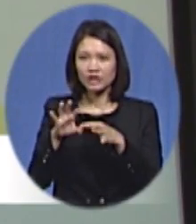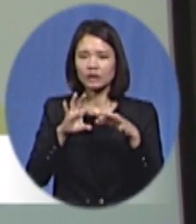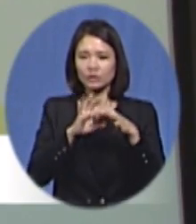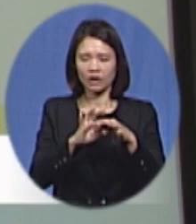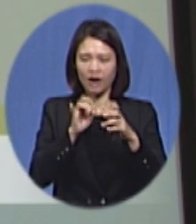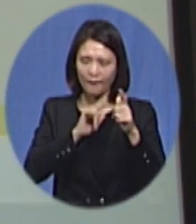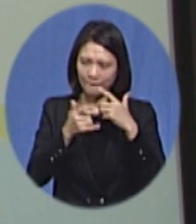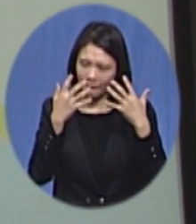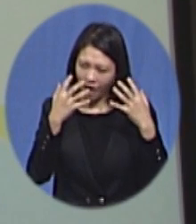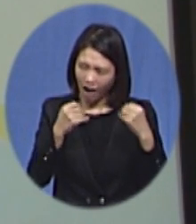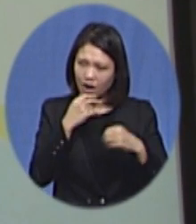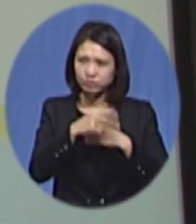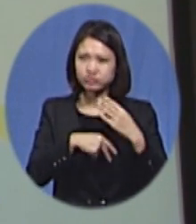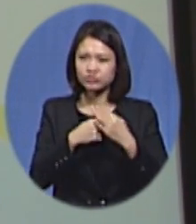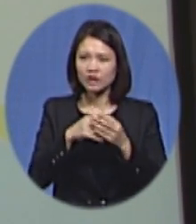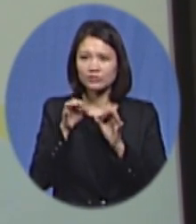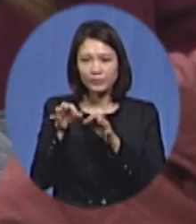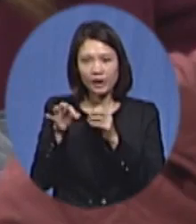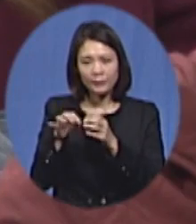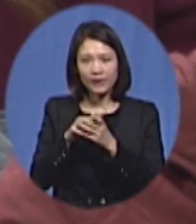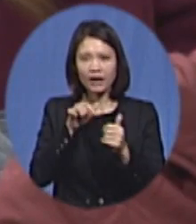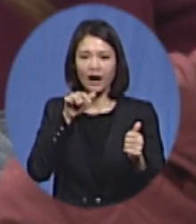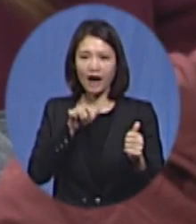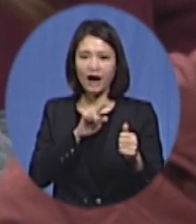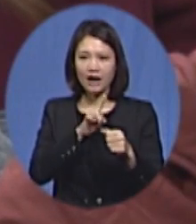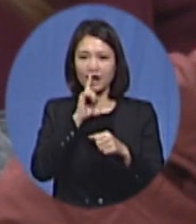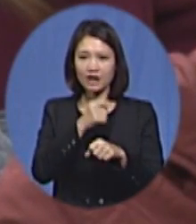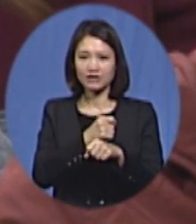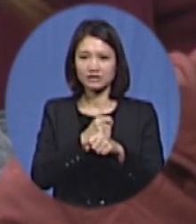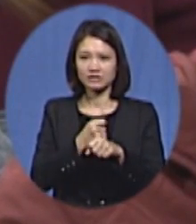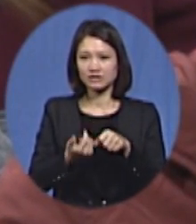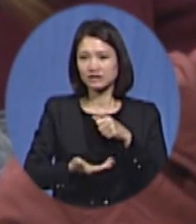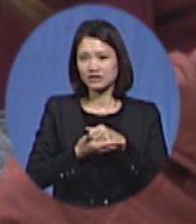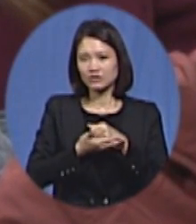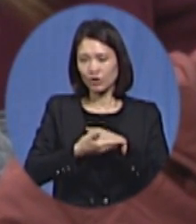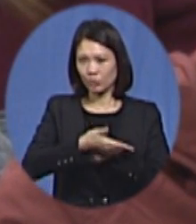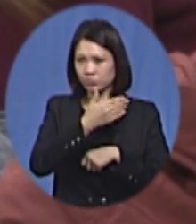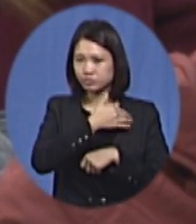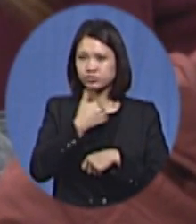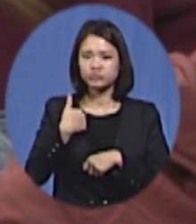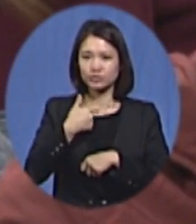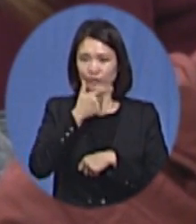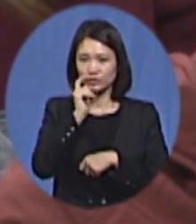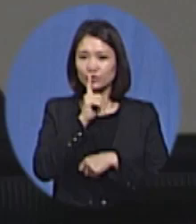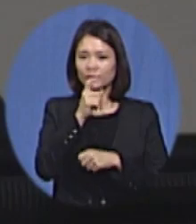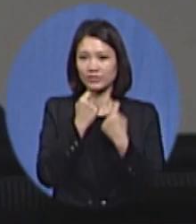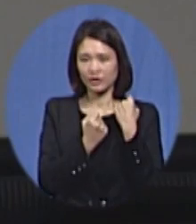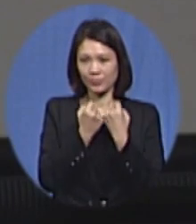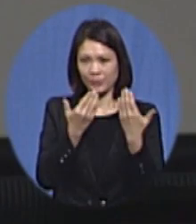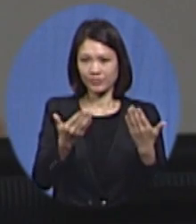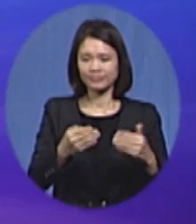프로그램 운영을 강조하는 입장이지만 이를 뒷받침해줄 공간이 부족하다고 설명했습니다.